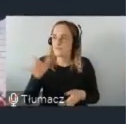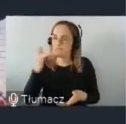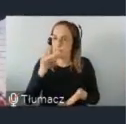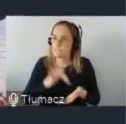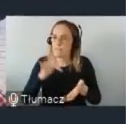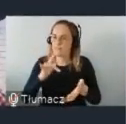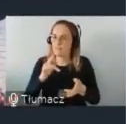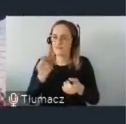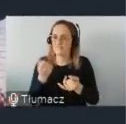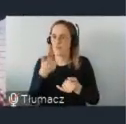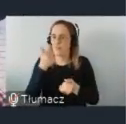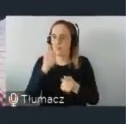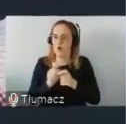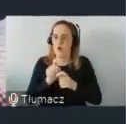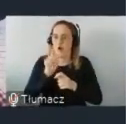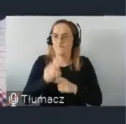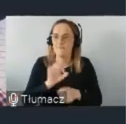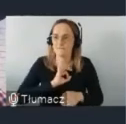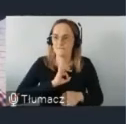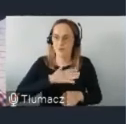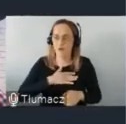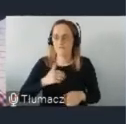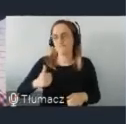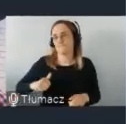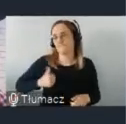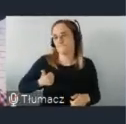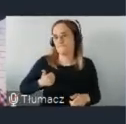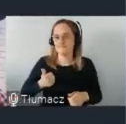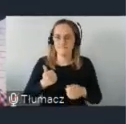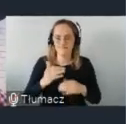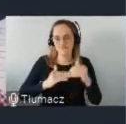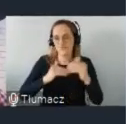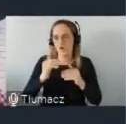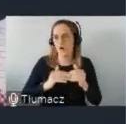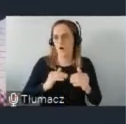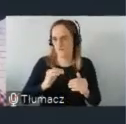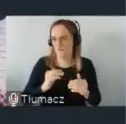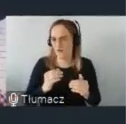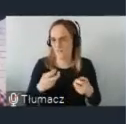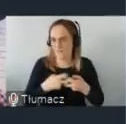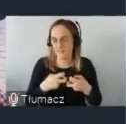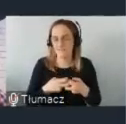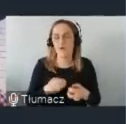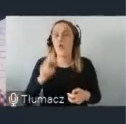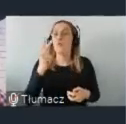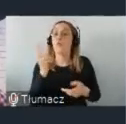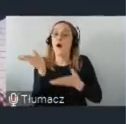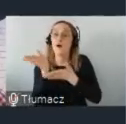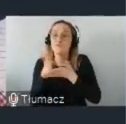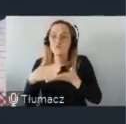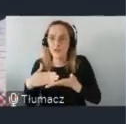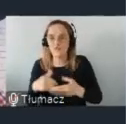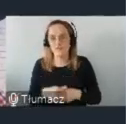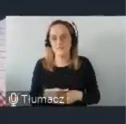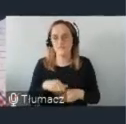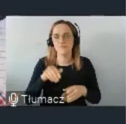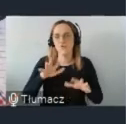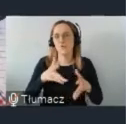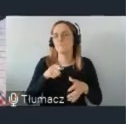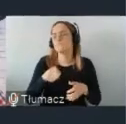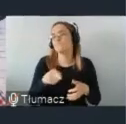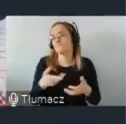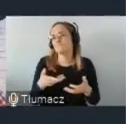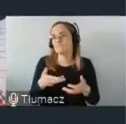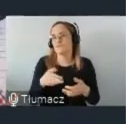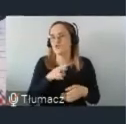być o krok do przodu, budować swój autorytet, warto o tym pamiętać. Drugi rozdział będzie dotyczył sprzętu. Chwilkę